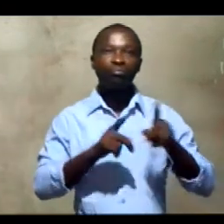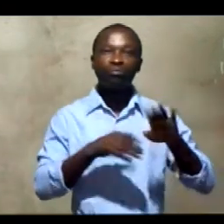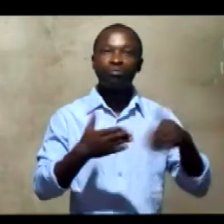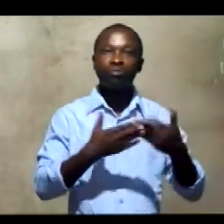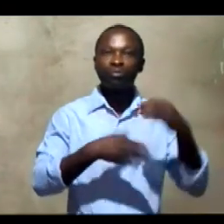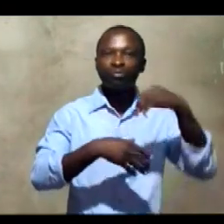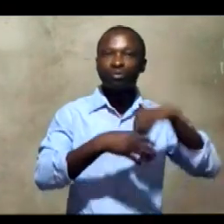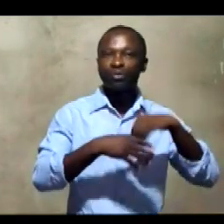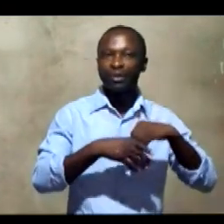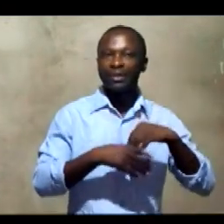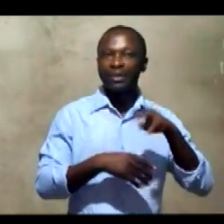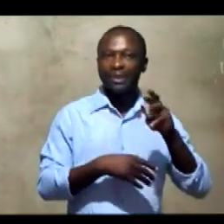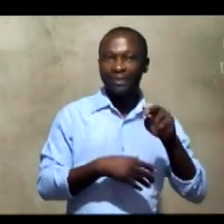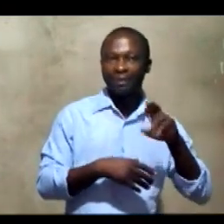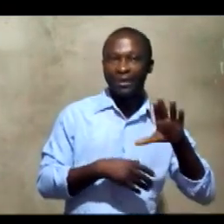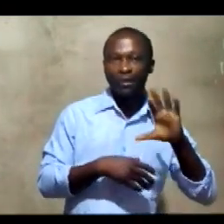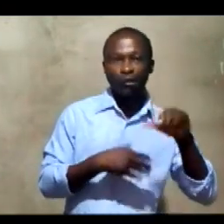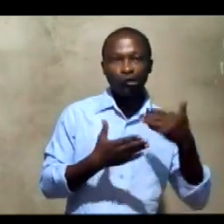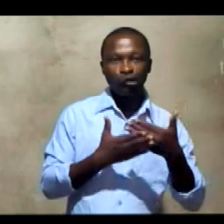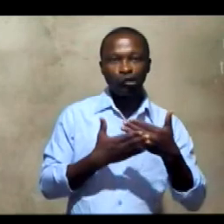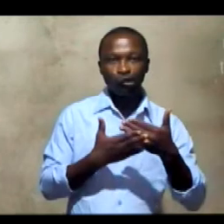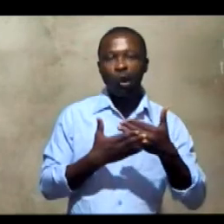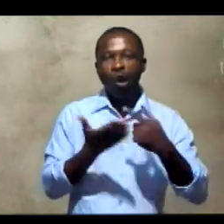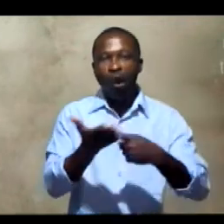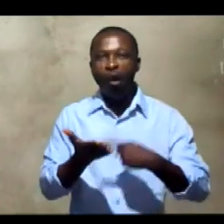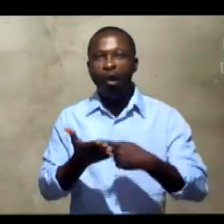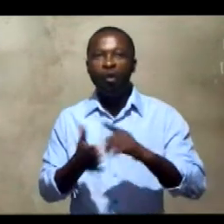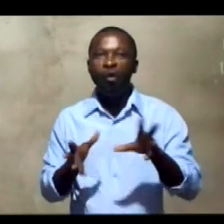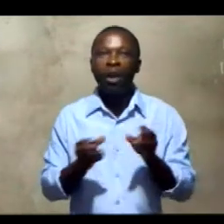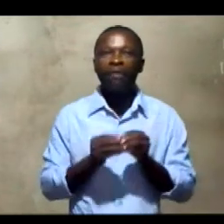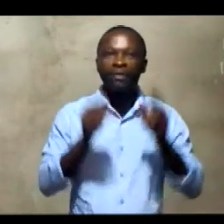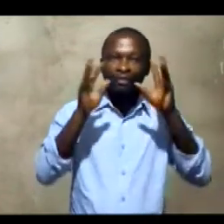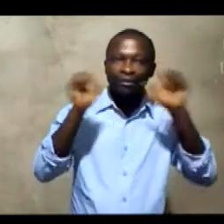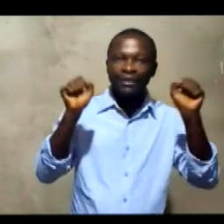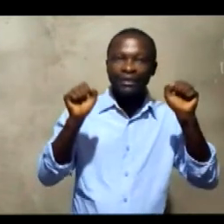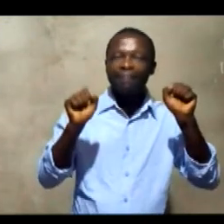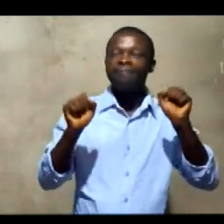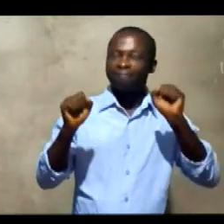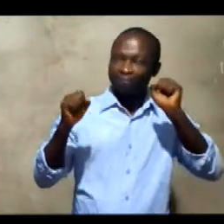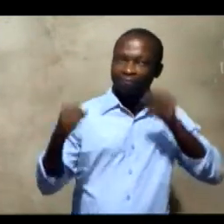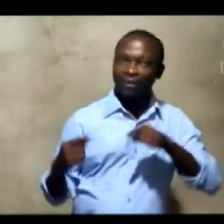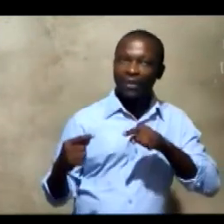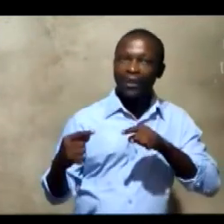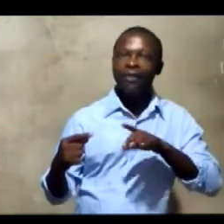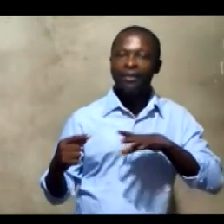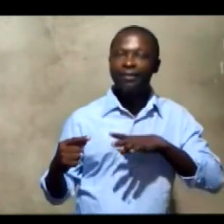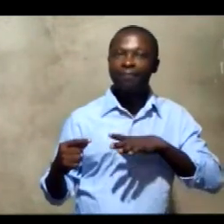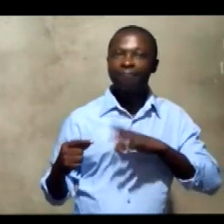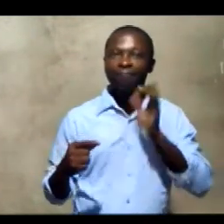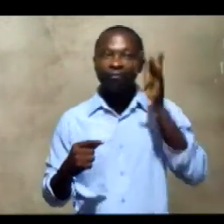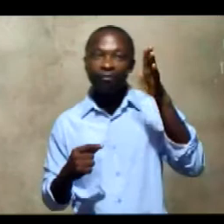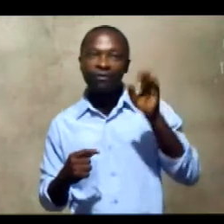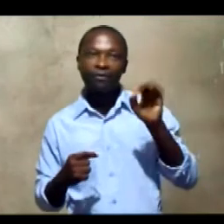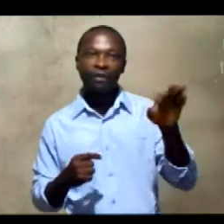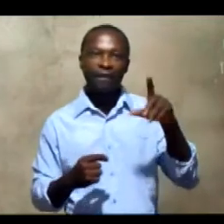a applaudi. La base est d'accord d'une manière générale avec la décision prise par le Conseil national. Pour le politiste Aristide Mono,